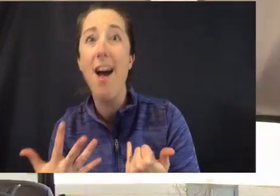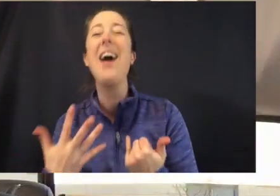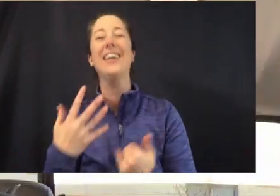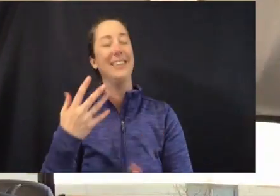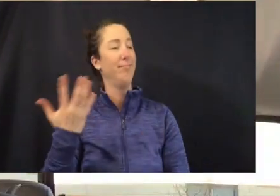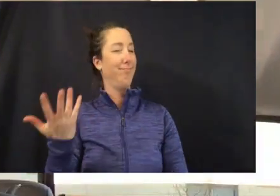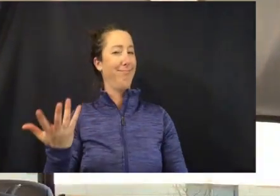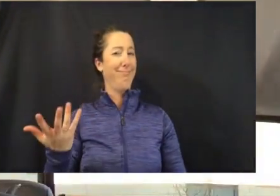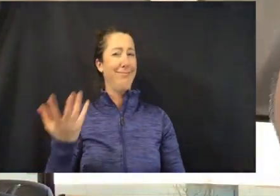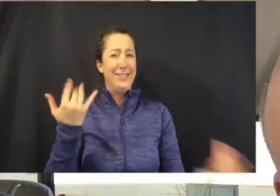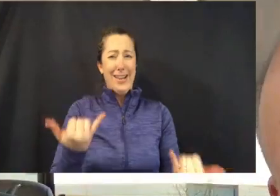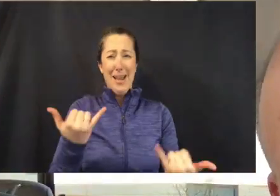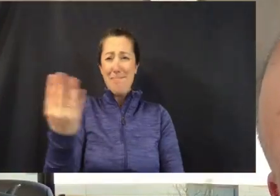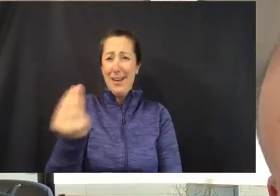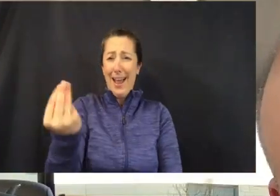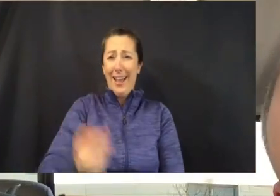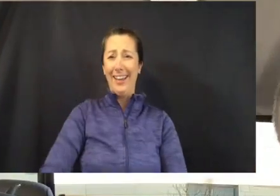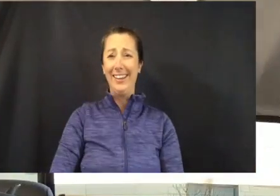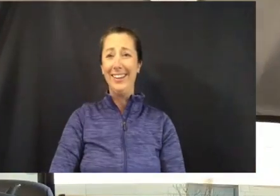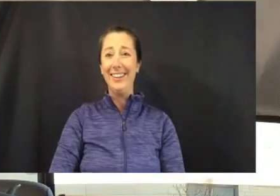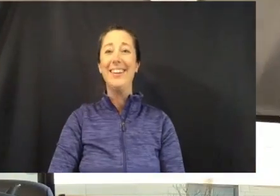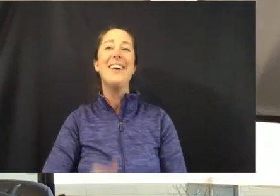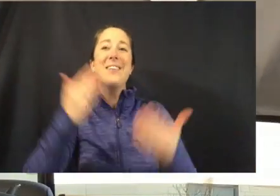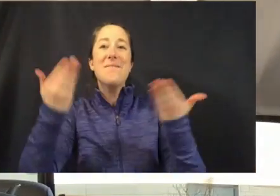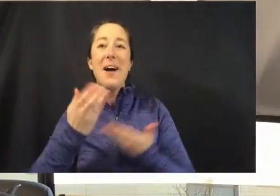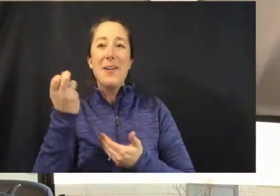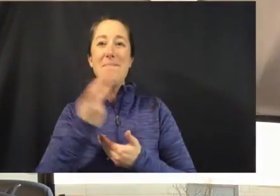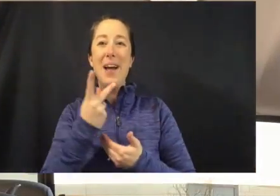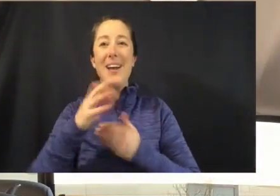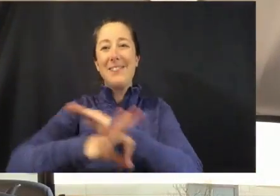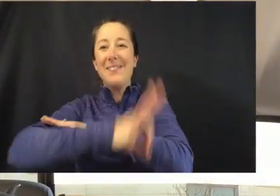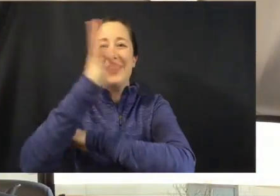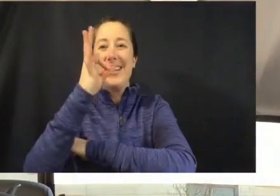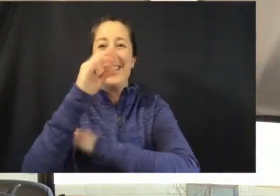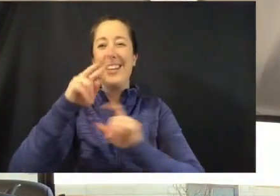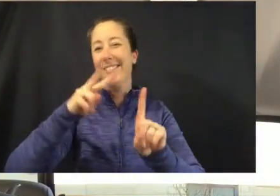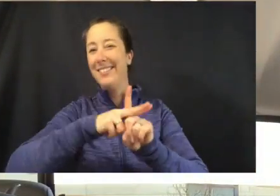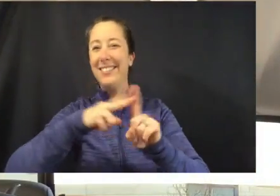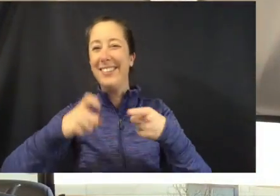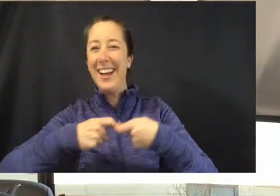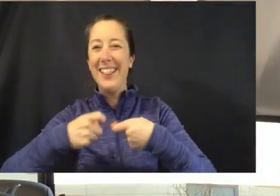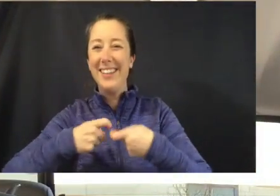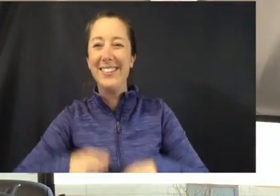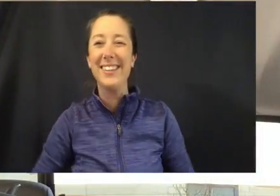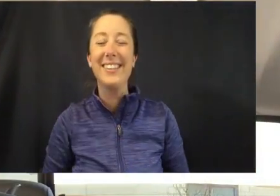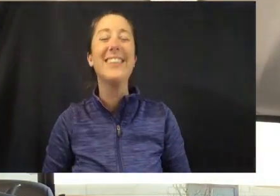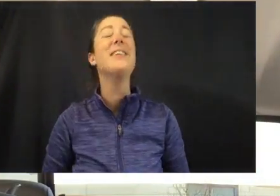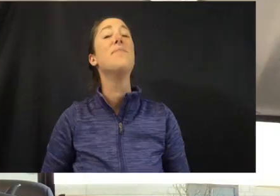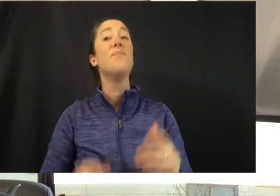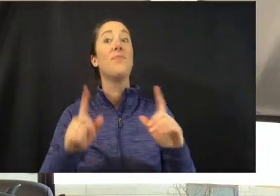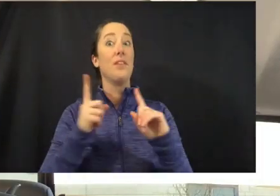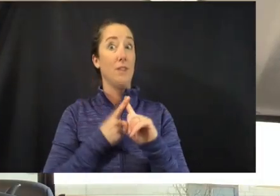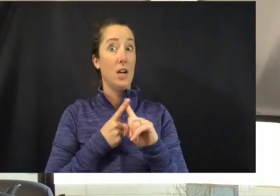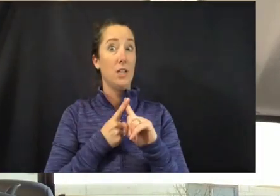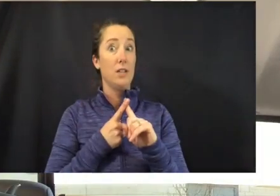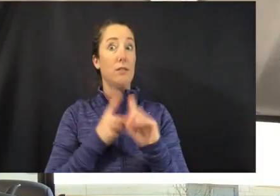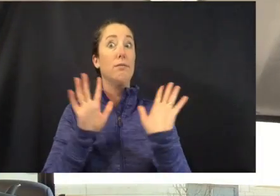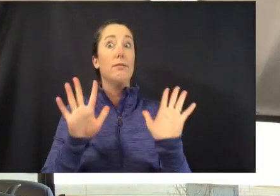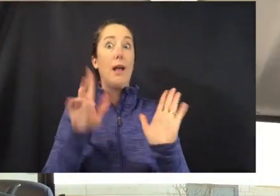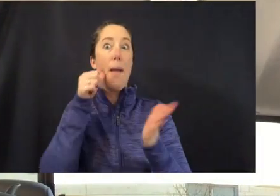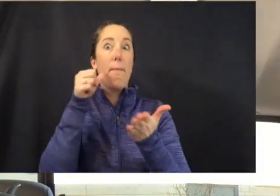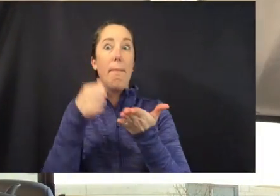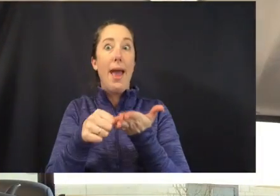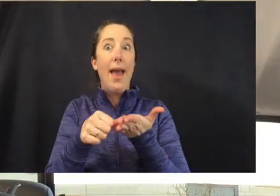which means one thing. Alors, lundi, c'est vraiment lundi. Bienvenue à Rise and Shine